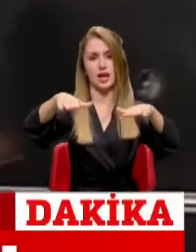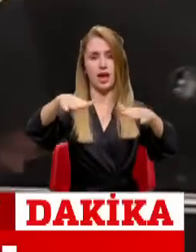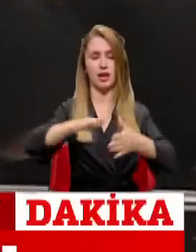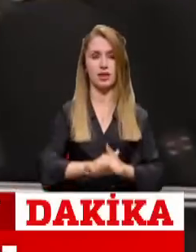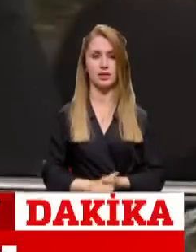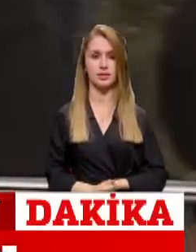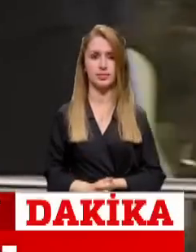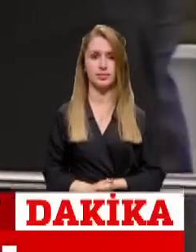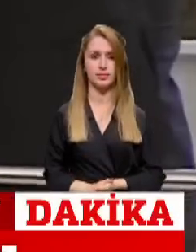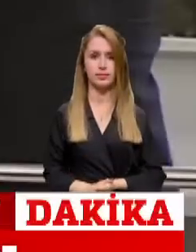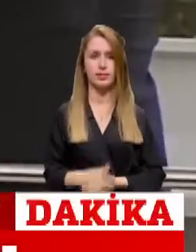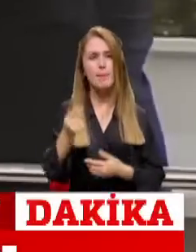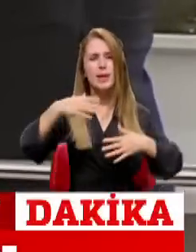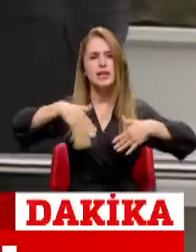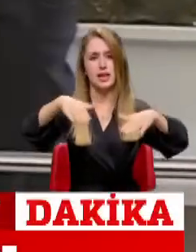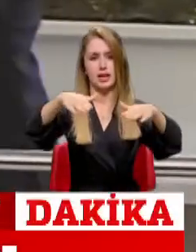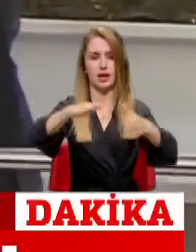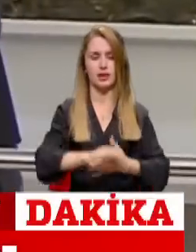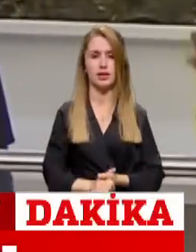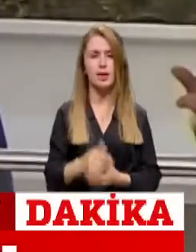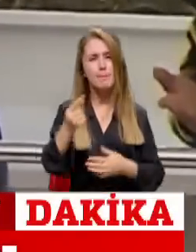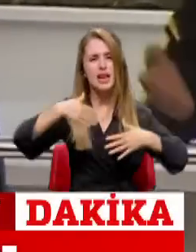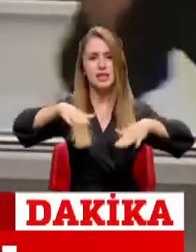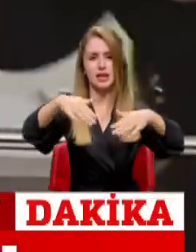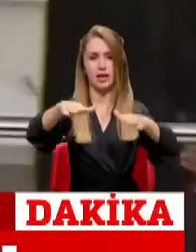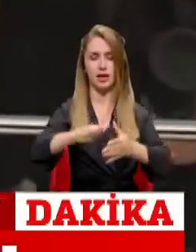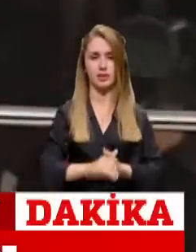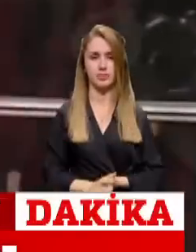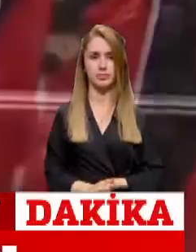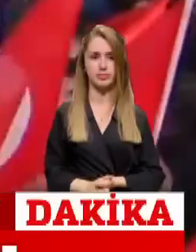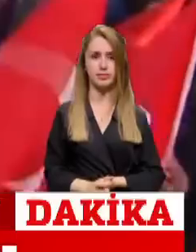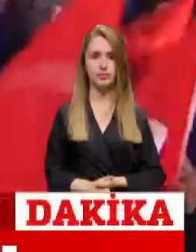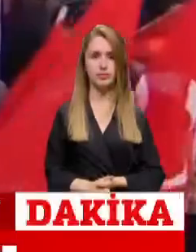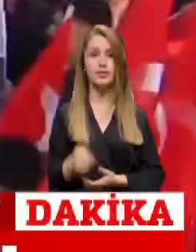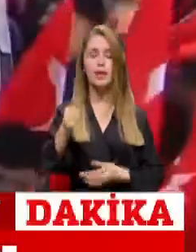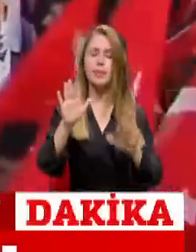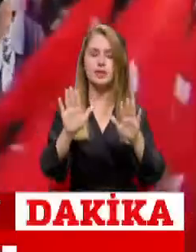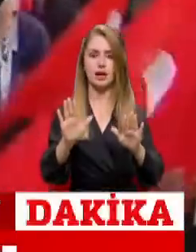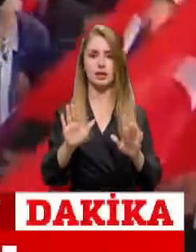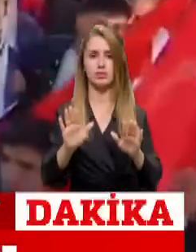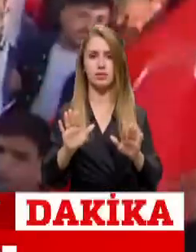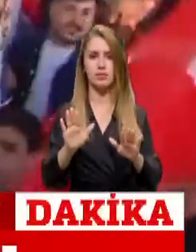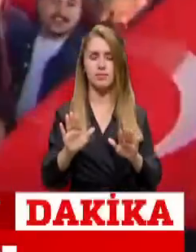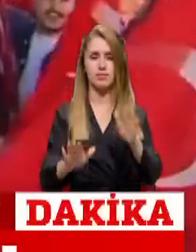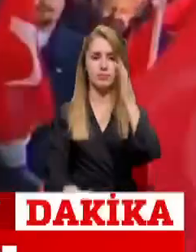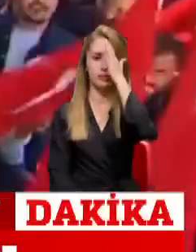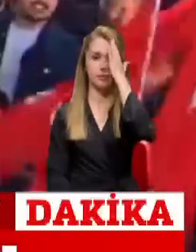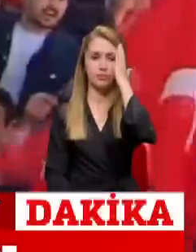geçin. Biraz geriye. Biraz geriye. Tamam, sakin sakin.